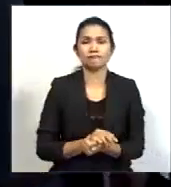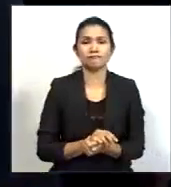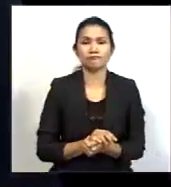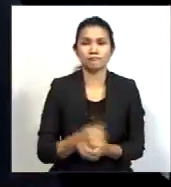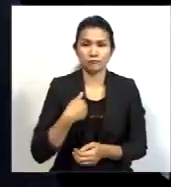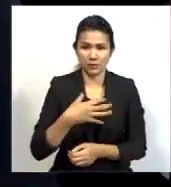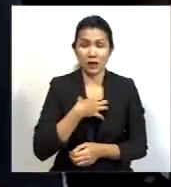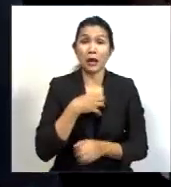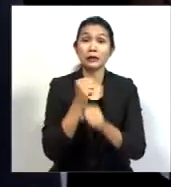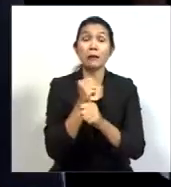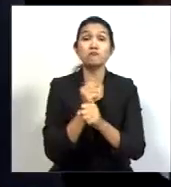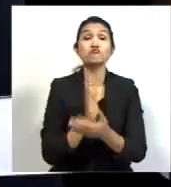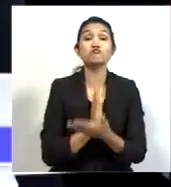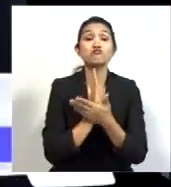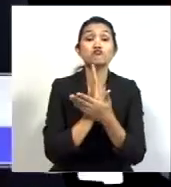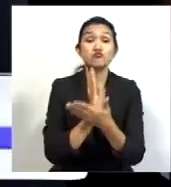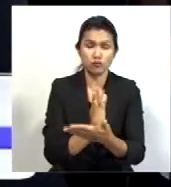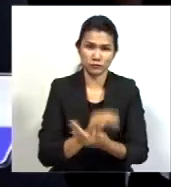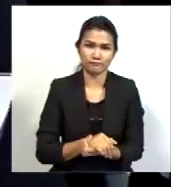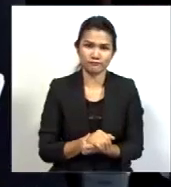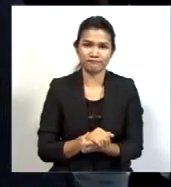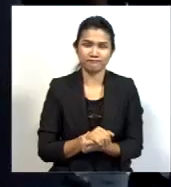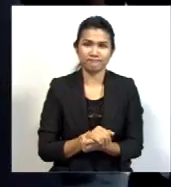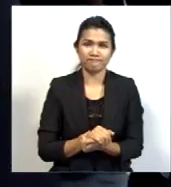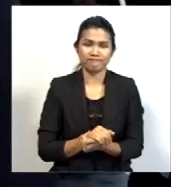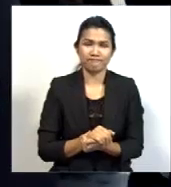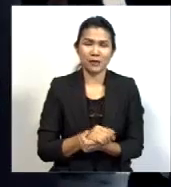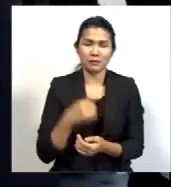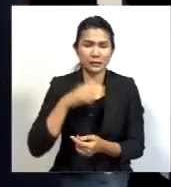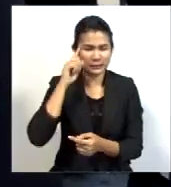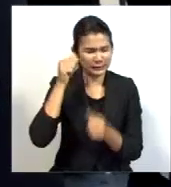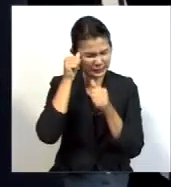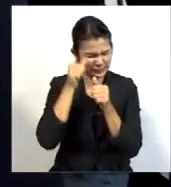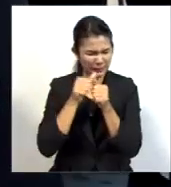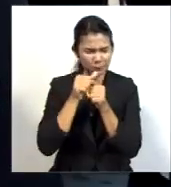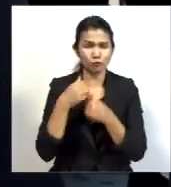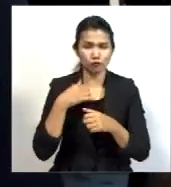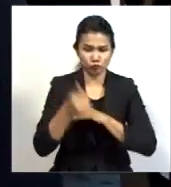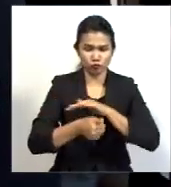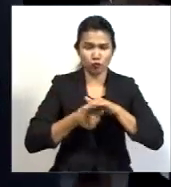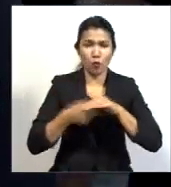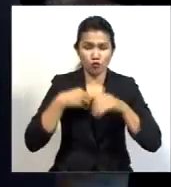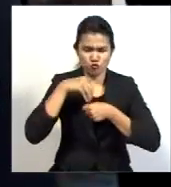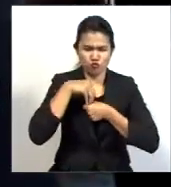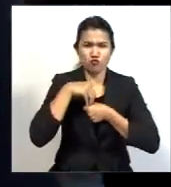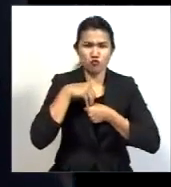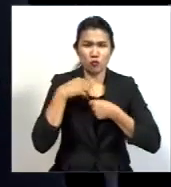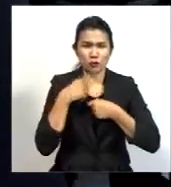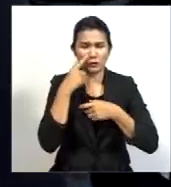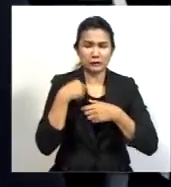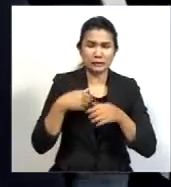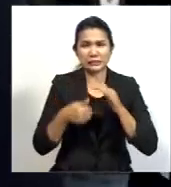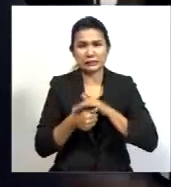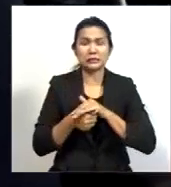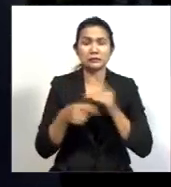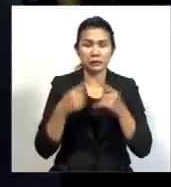ก็อยากมาทำบุญด้วยก็แล้วก็มันเป็นความทรงจำอะค่ะที่เราติดอยู่ในนั้นด้วยก็เลยอยากมาทำความดีให้